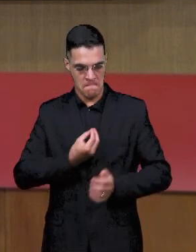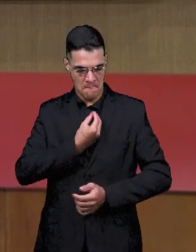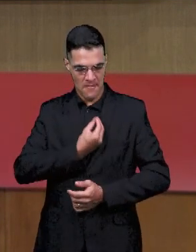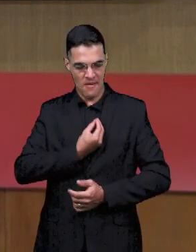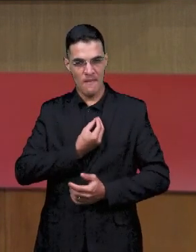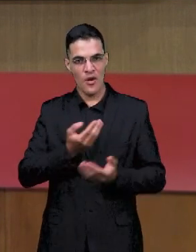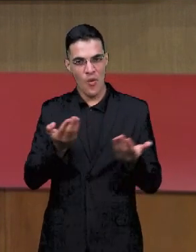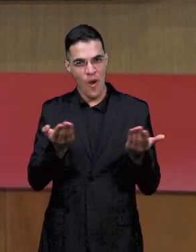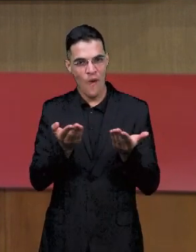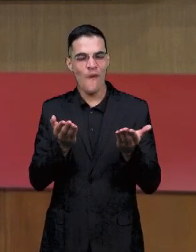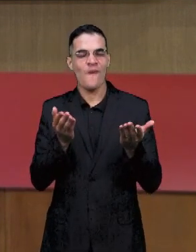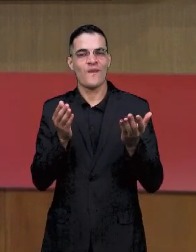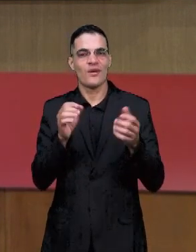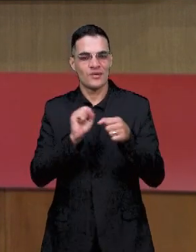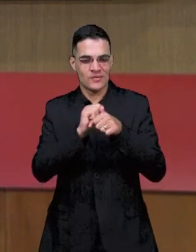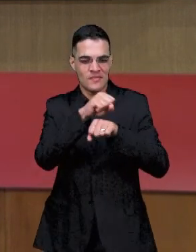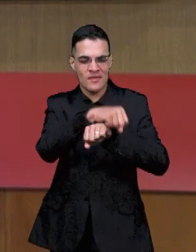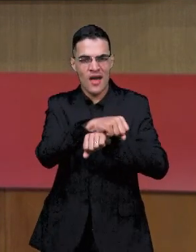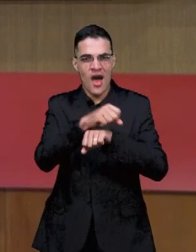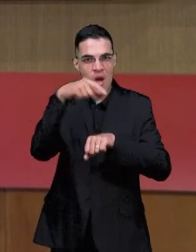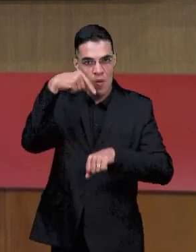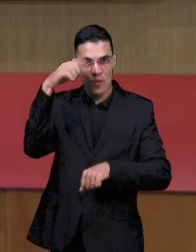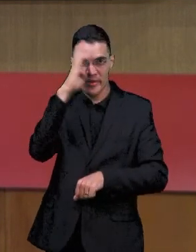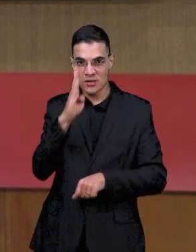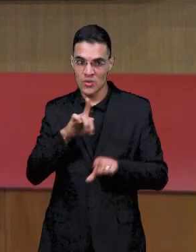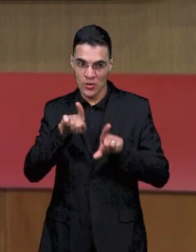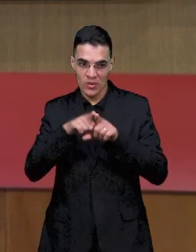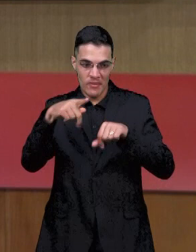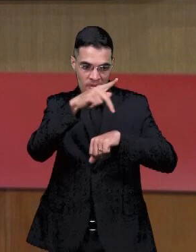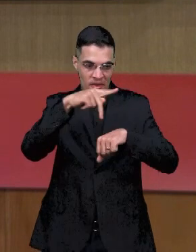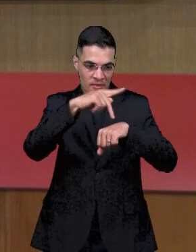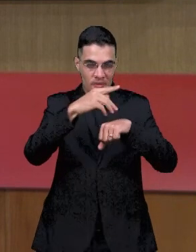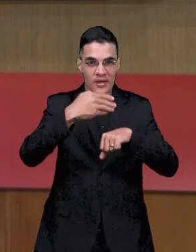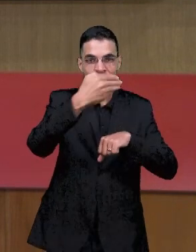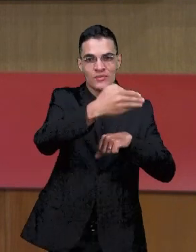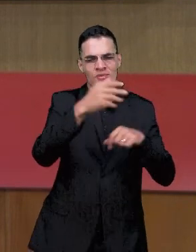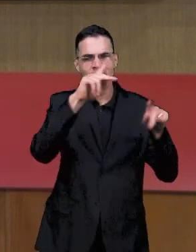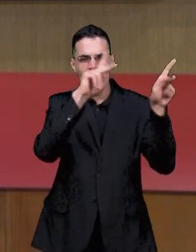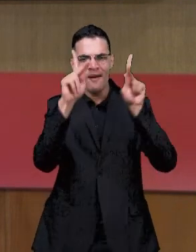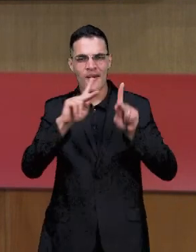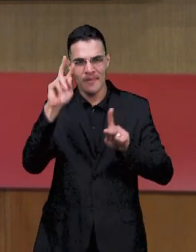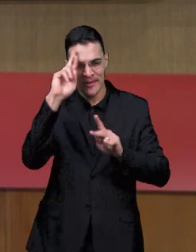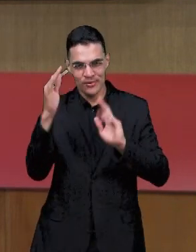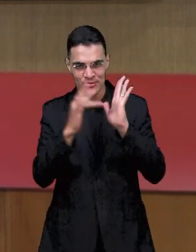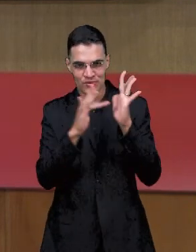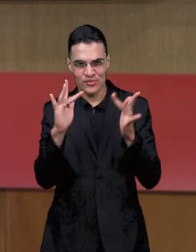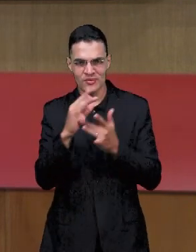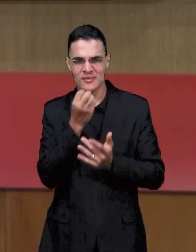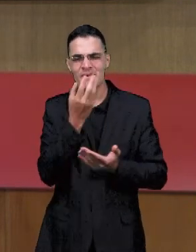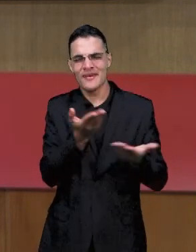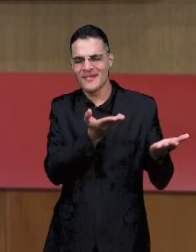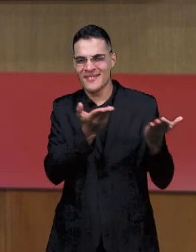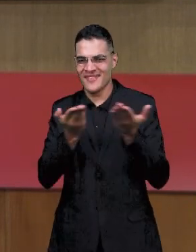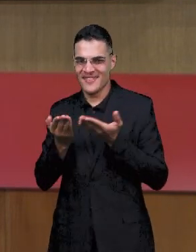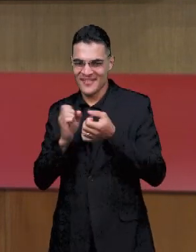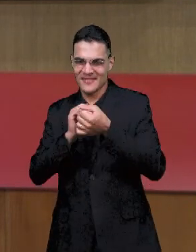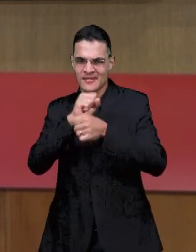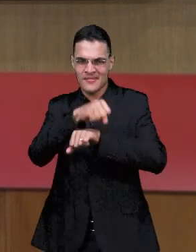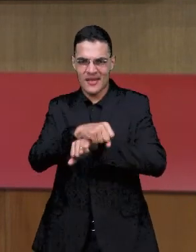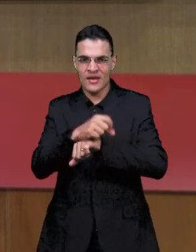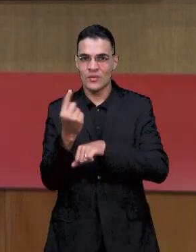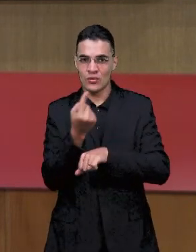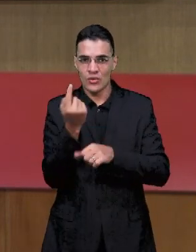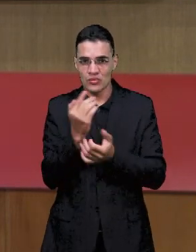с нами в этом семинаре, сестры из Бразилии, из-за рубежа. Добро пожаловать на наш семинар «Мир Божий»,